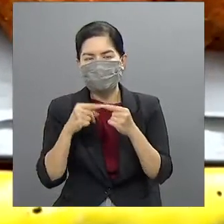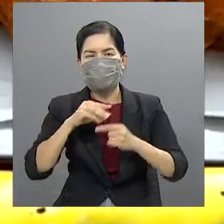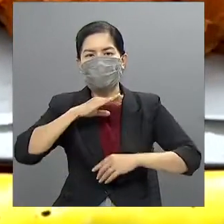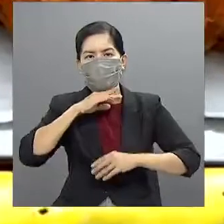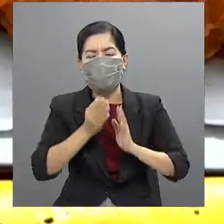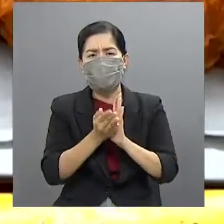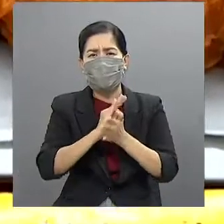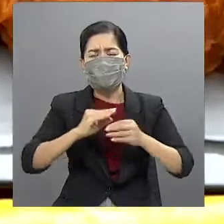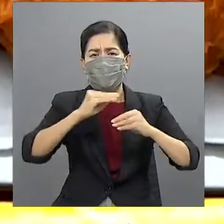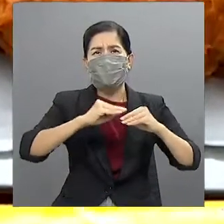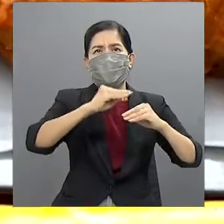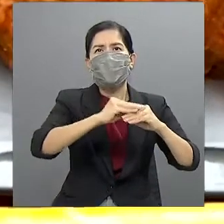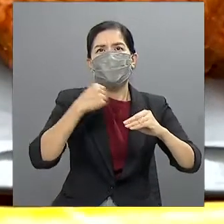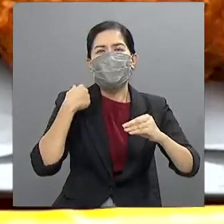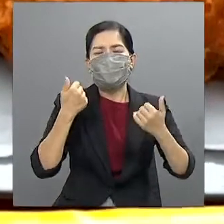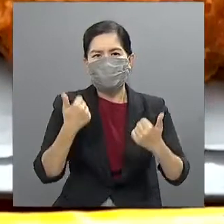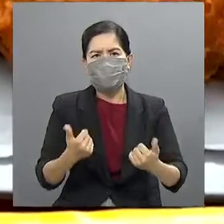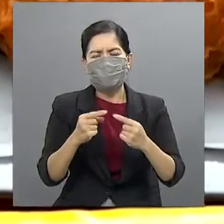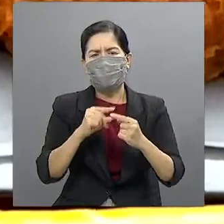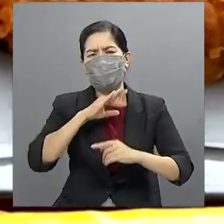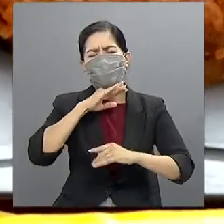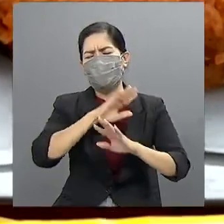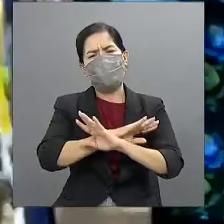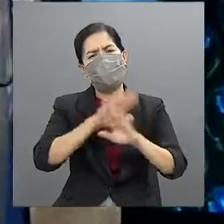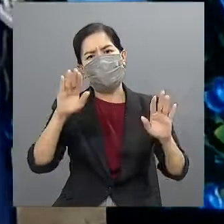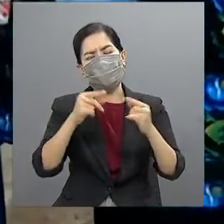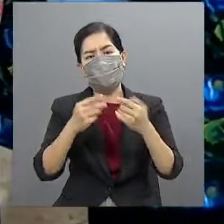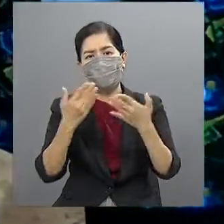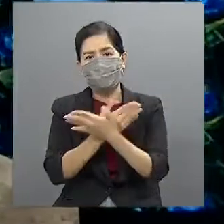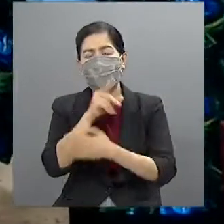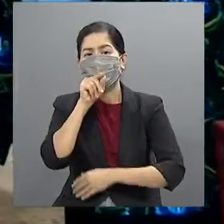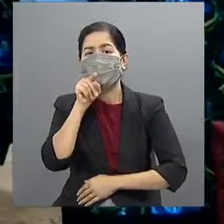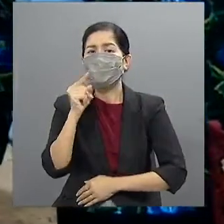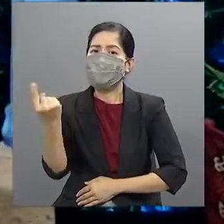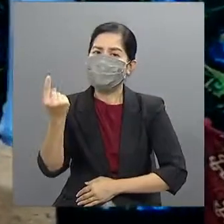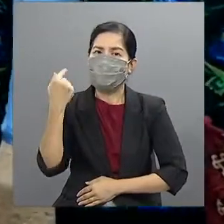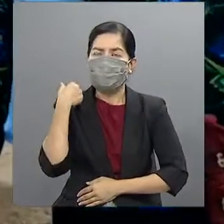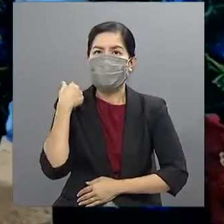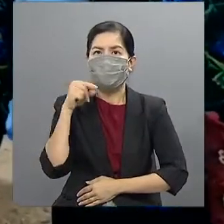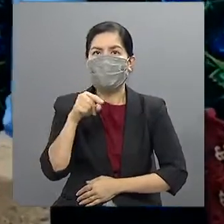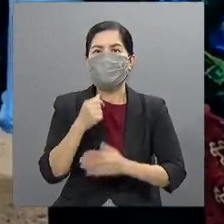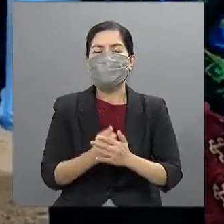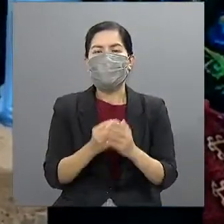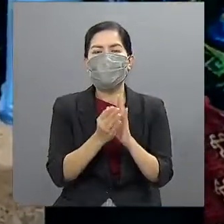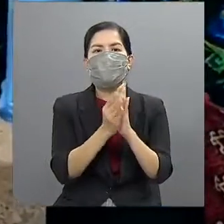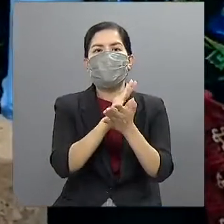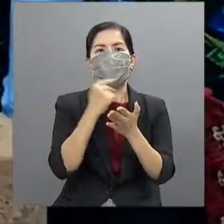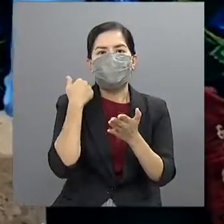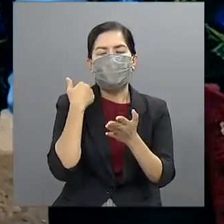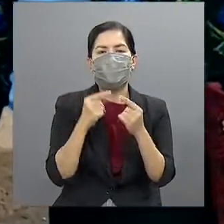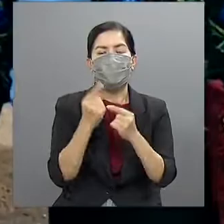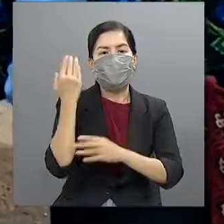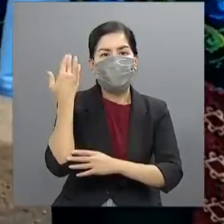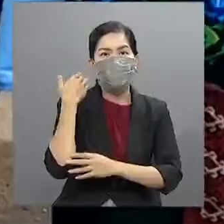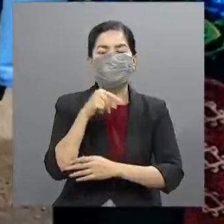ขายแค่ไก่ทอดอย่างเดียวแล้วก็ใช้น้ำมันพืชแทนน้ำมันหมูที่ราคาก็สูงปรากฏว่ามาเจอน้ำมันพืชก็ขยับราคา